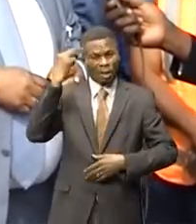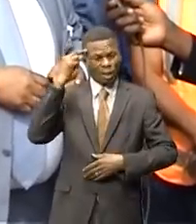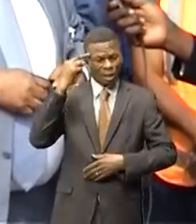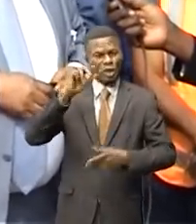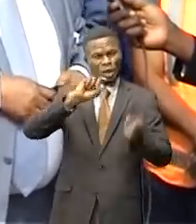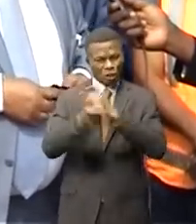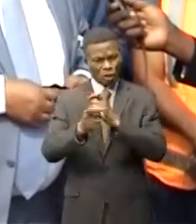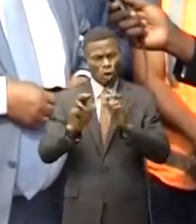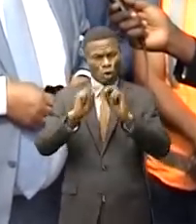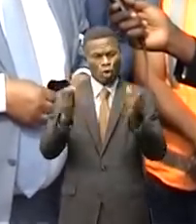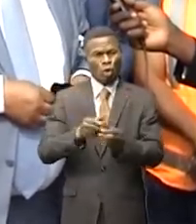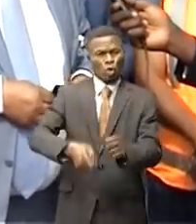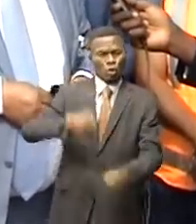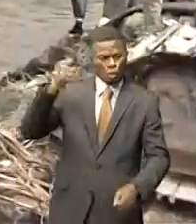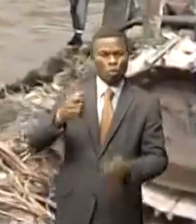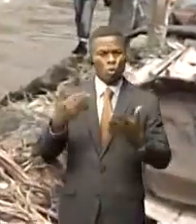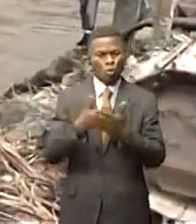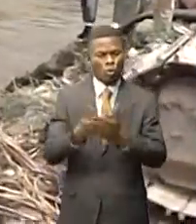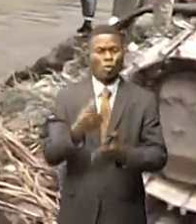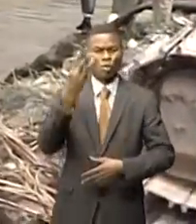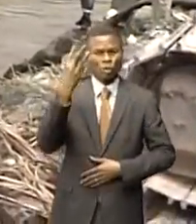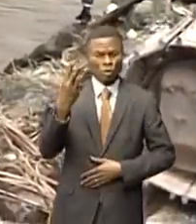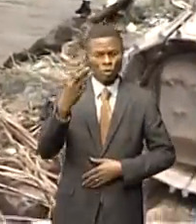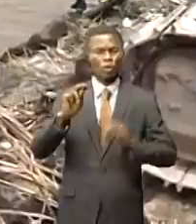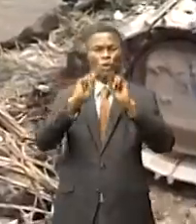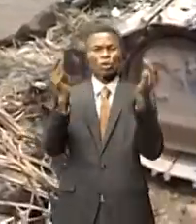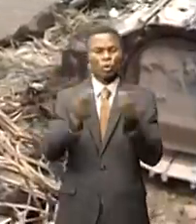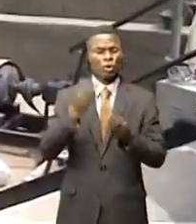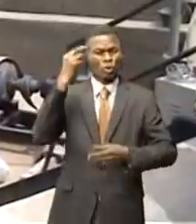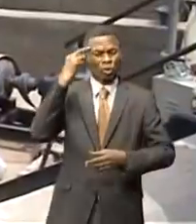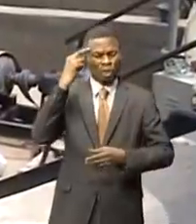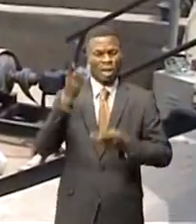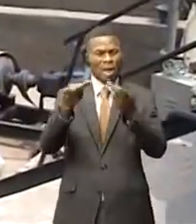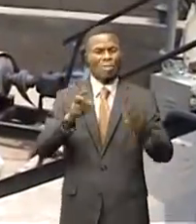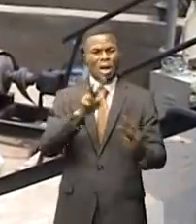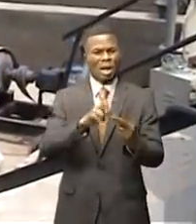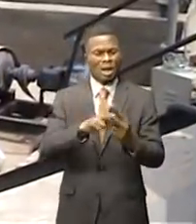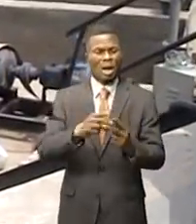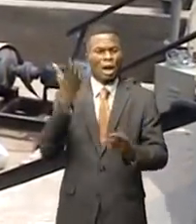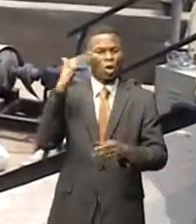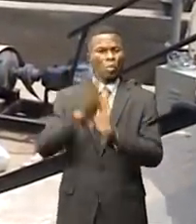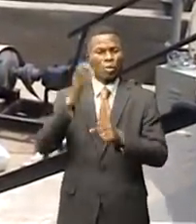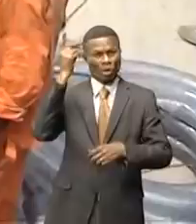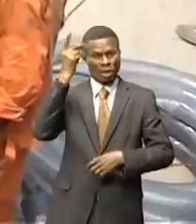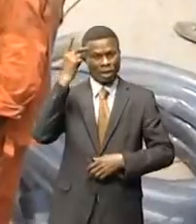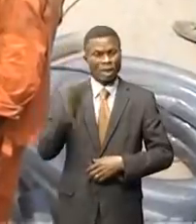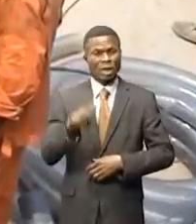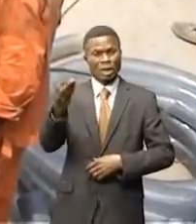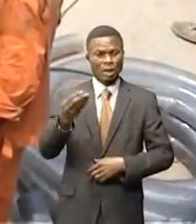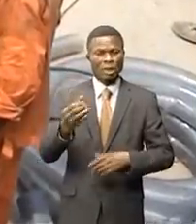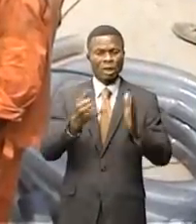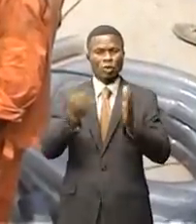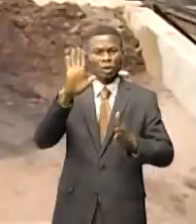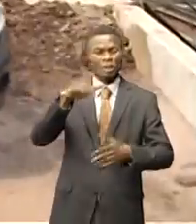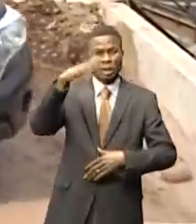avec trois groupes motopompes nouveau les indh angie et l'api gones pour veiller zoo de la ville de kinshasa elle fournit près de 65 %